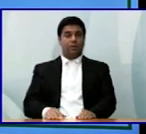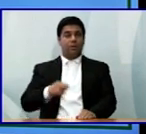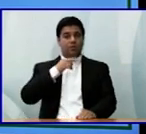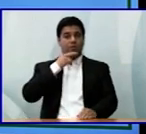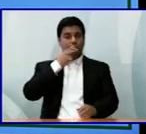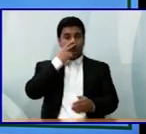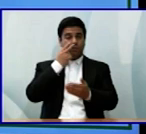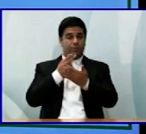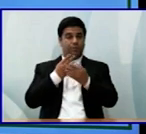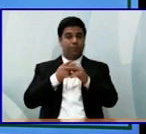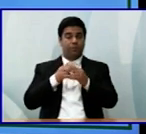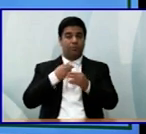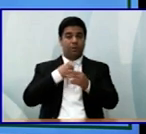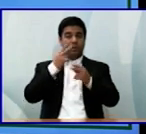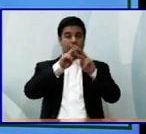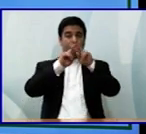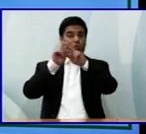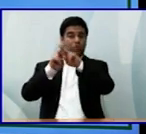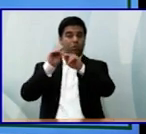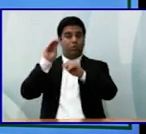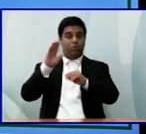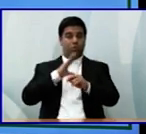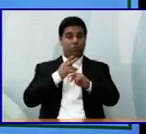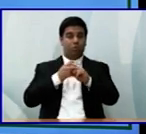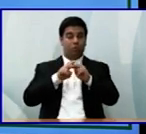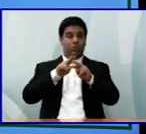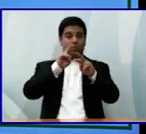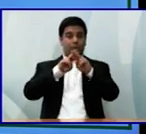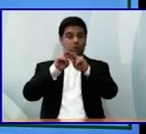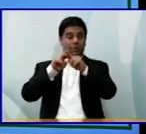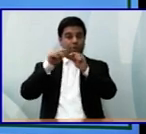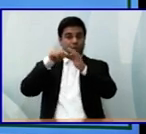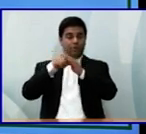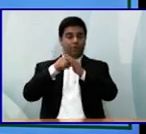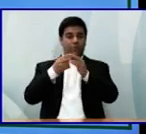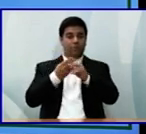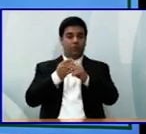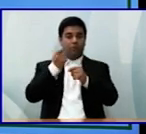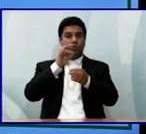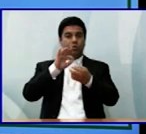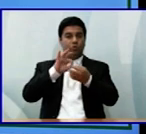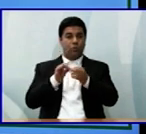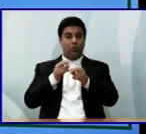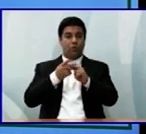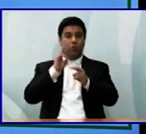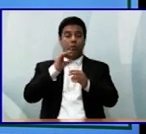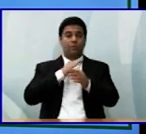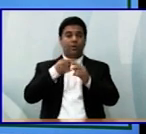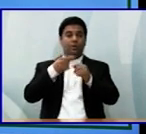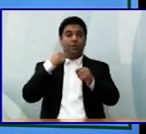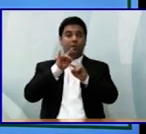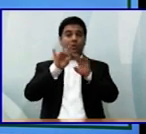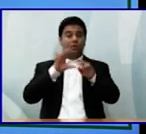E'tibor bering-a, men 2 ta yulduzcha qo'yib qo'ydim. Bu degani tenglamamiz ozgina murakkabroq degani.